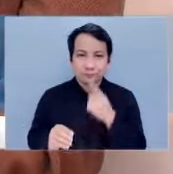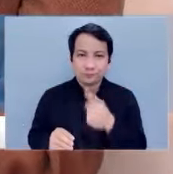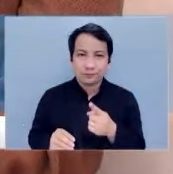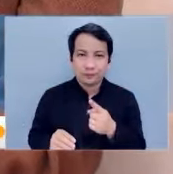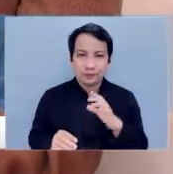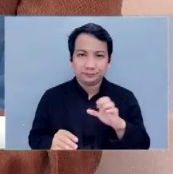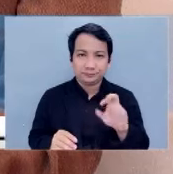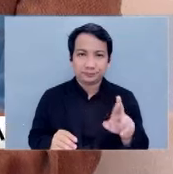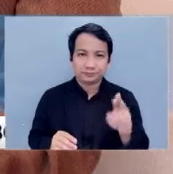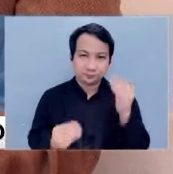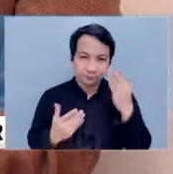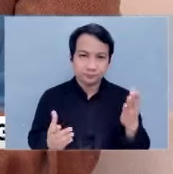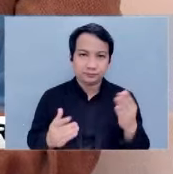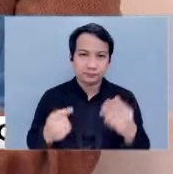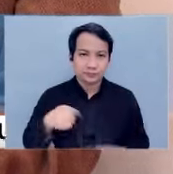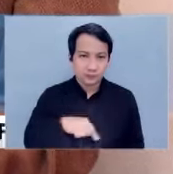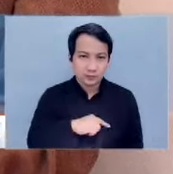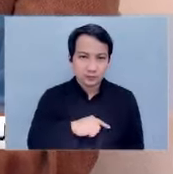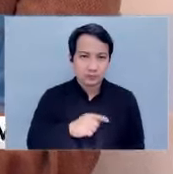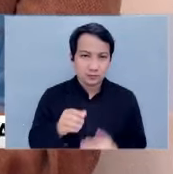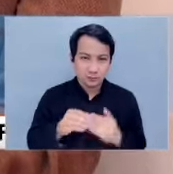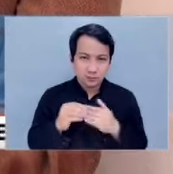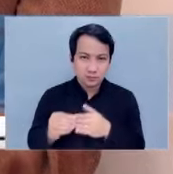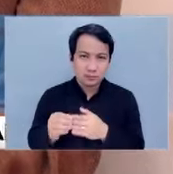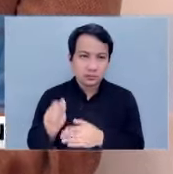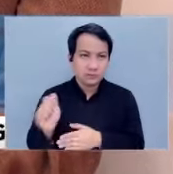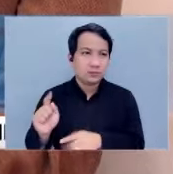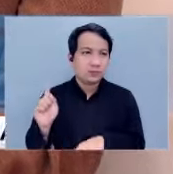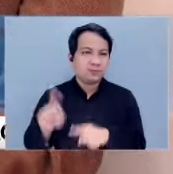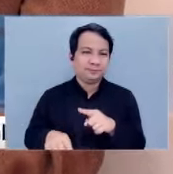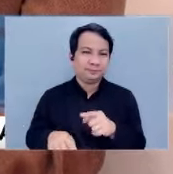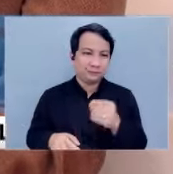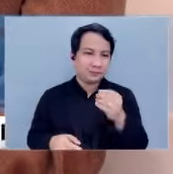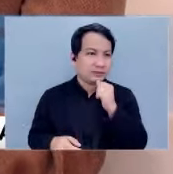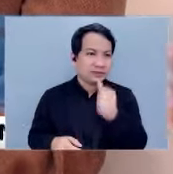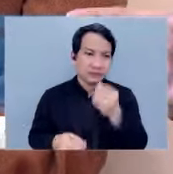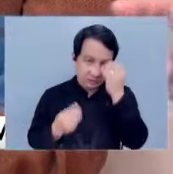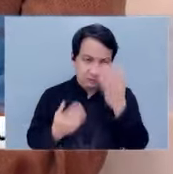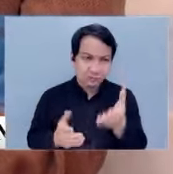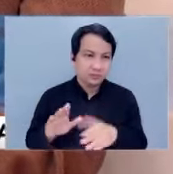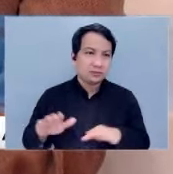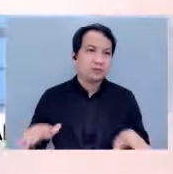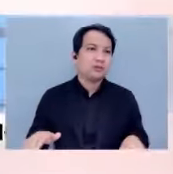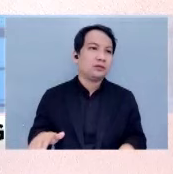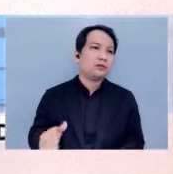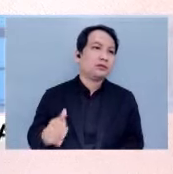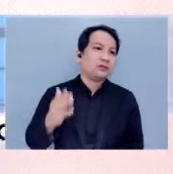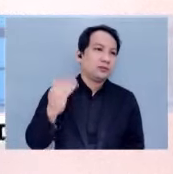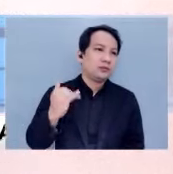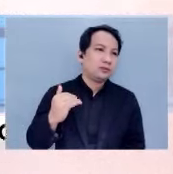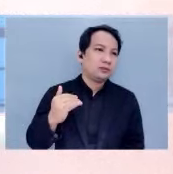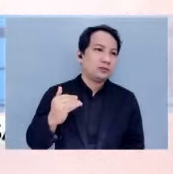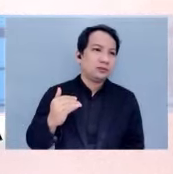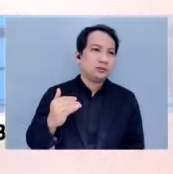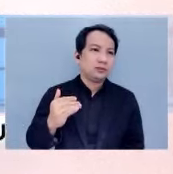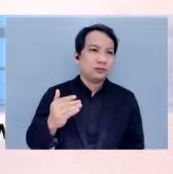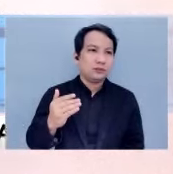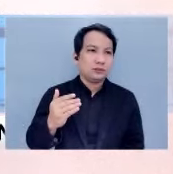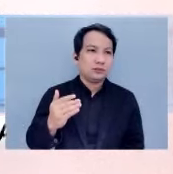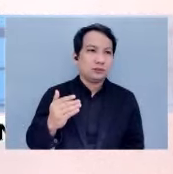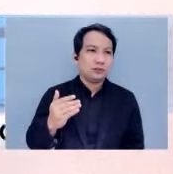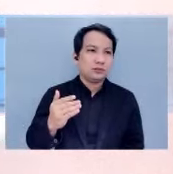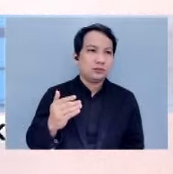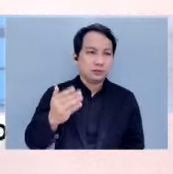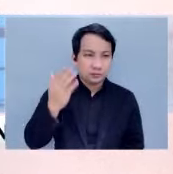mas gusto nila sila na lang ang mamamahala, hindi nila ipapaalam sa bata yung karapatan. Kaya yung mga ibang parents ang ginagawa, trust account. Yung